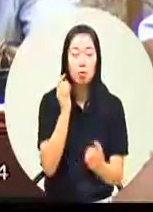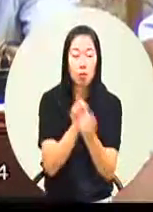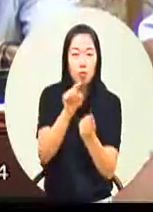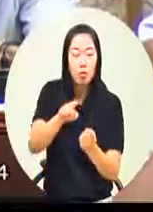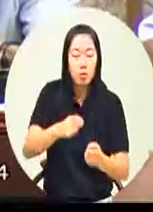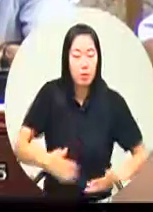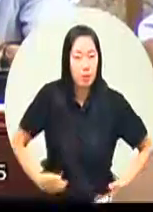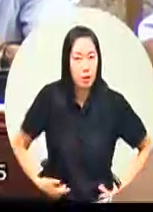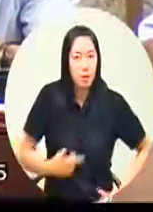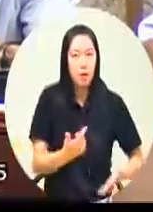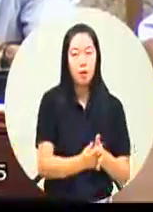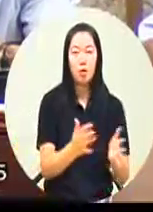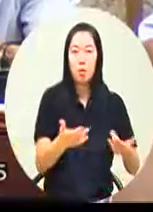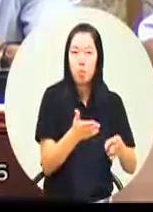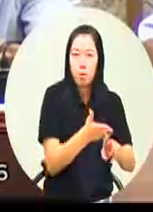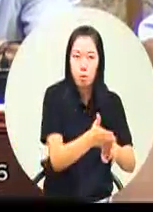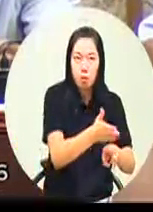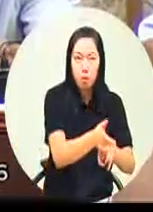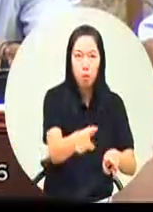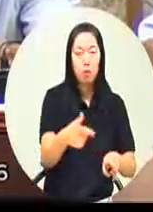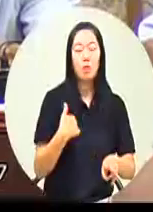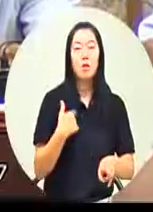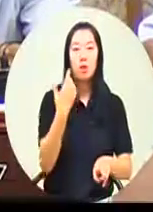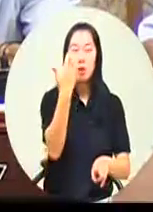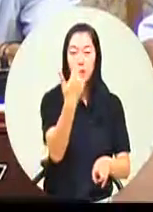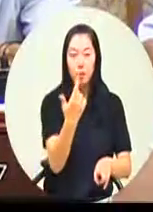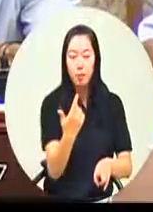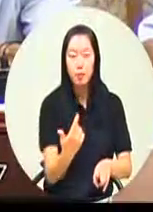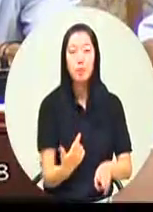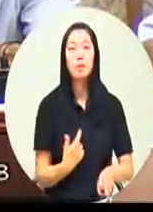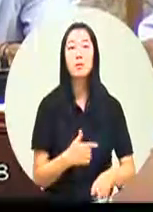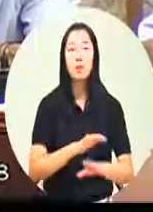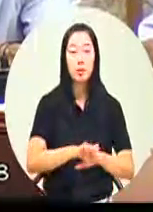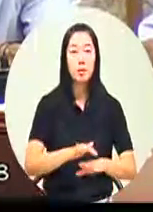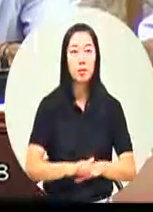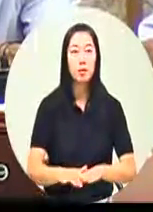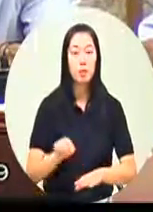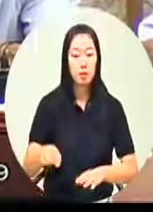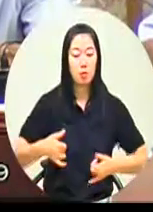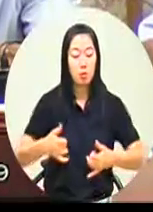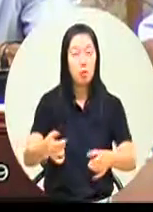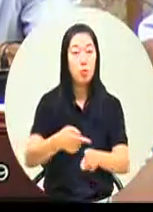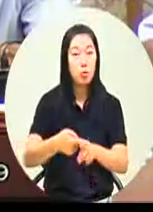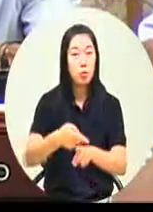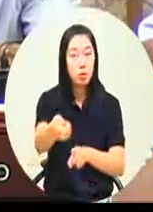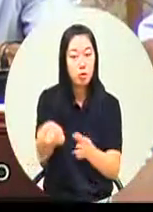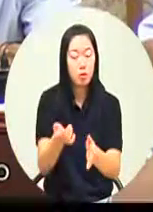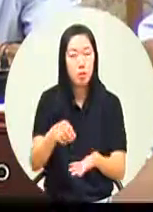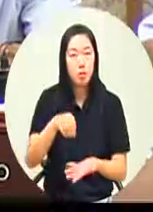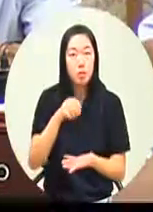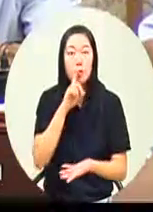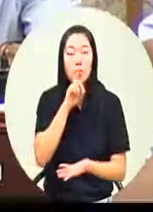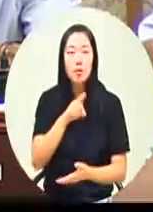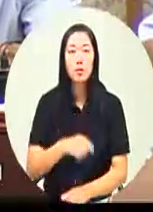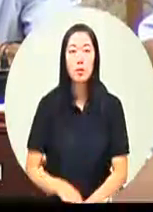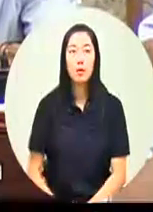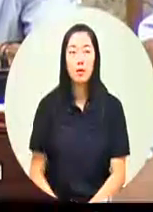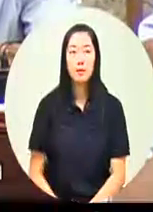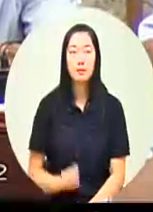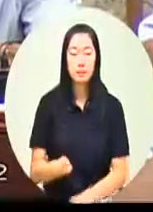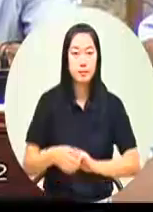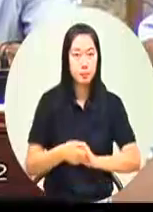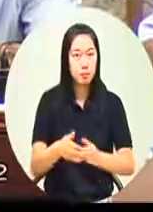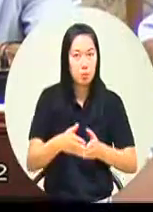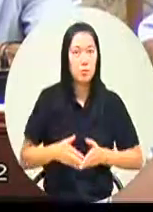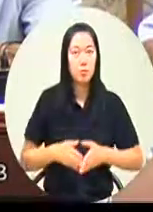那现今轻轨的问题其实就在路口的问题，那路口的问题就正如我们肖议员所指教的部分，其实这个是我们必须去